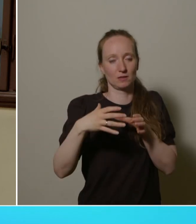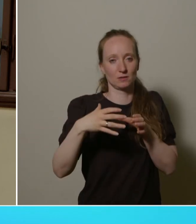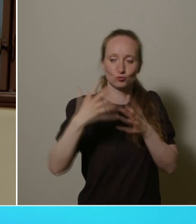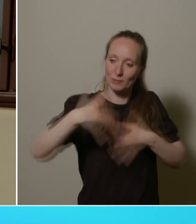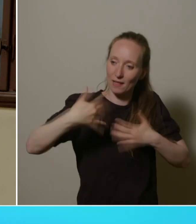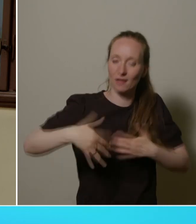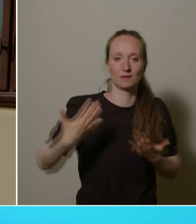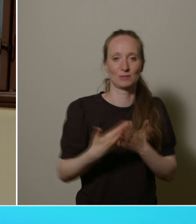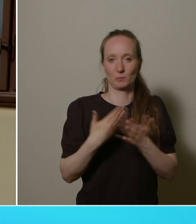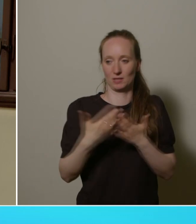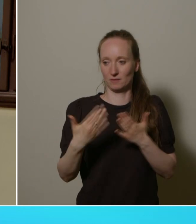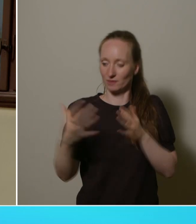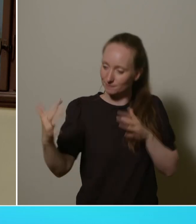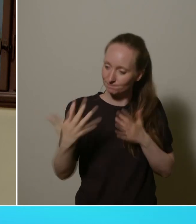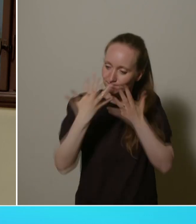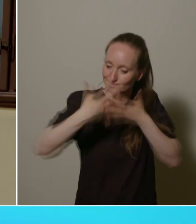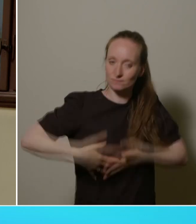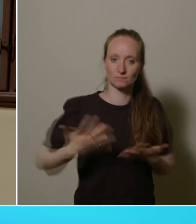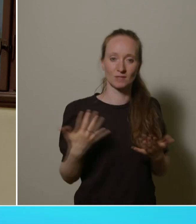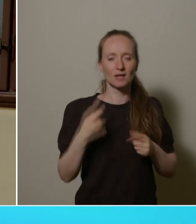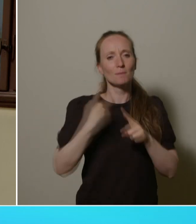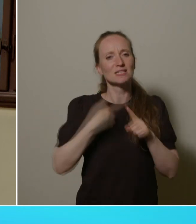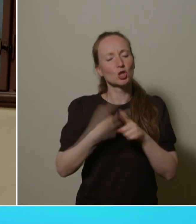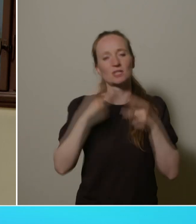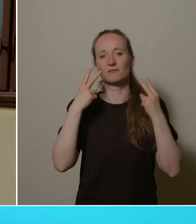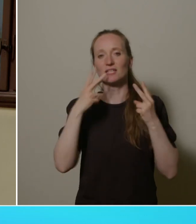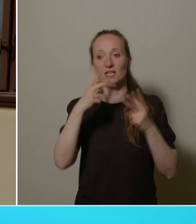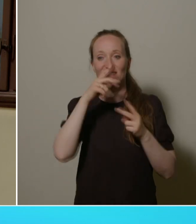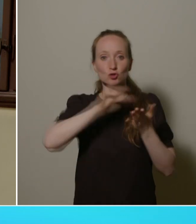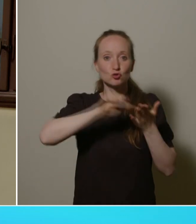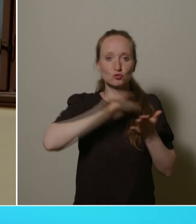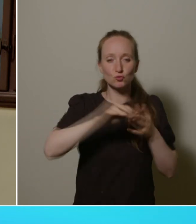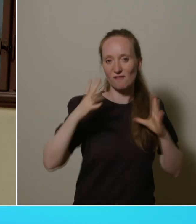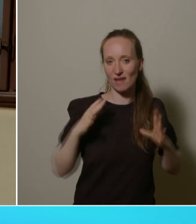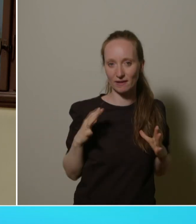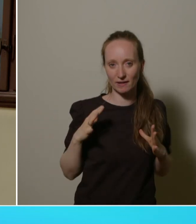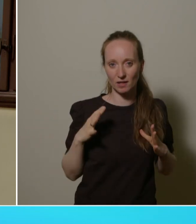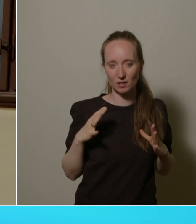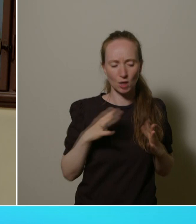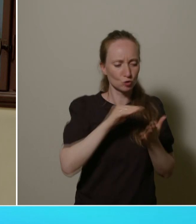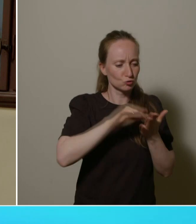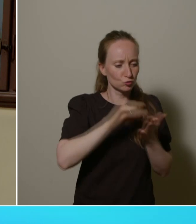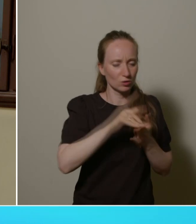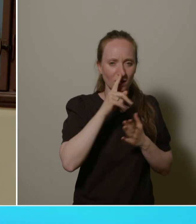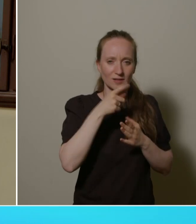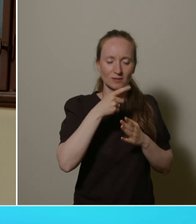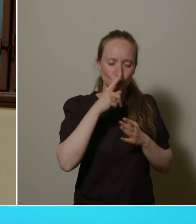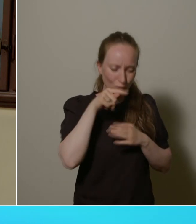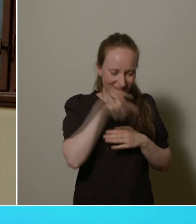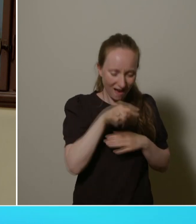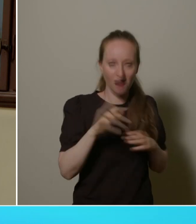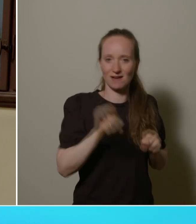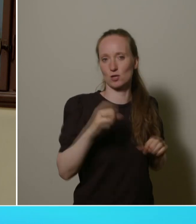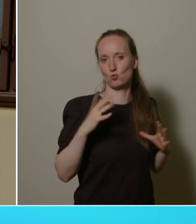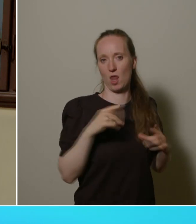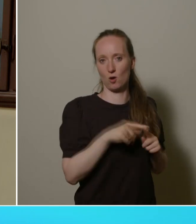ist es besonders wichtig, dass, wenn man Ferien hat, Schulferien, wo SchülerInnen auch nur Urlaub nehmen können, dass man